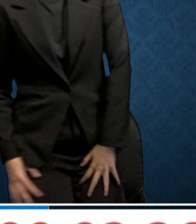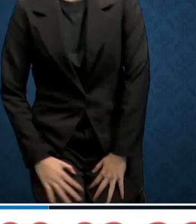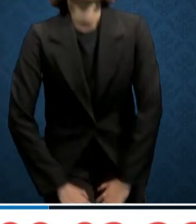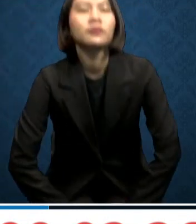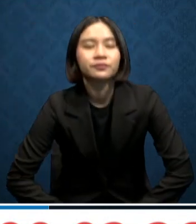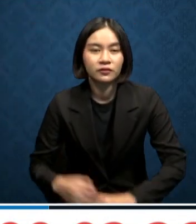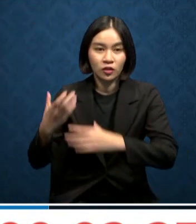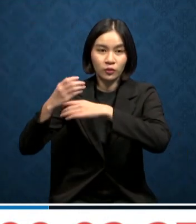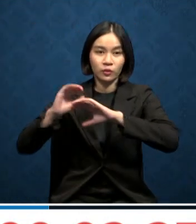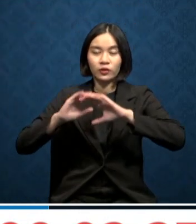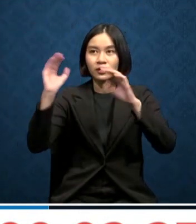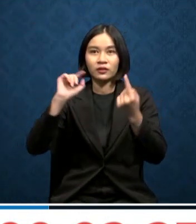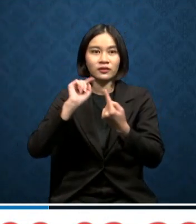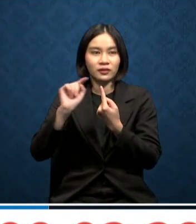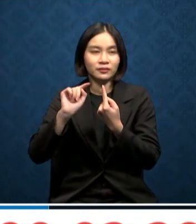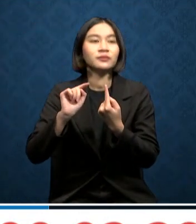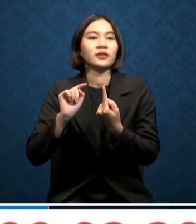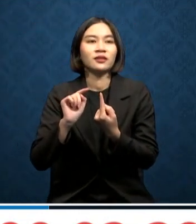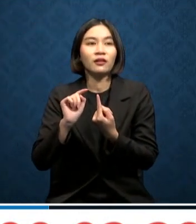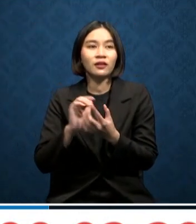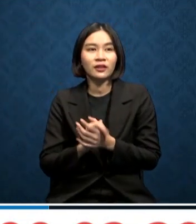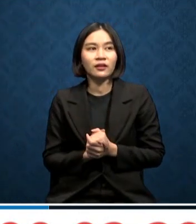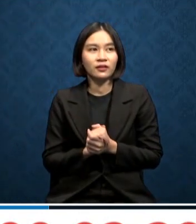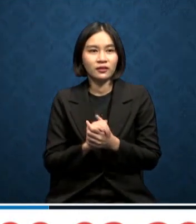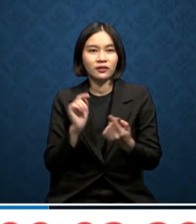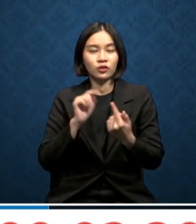ต์ก